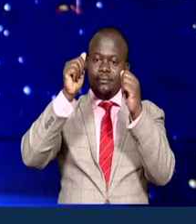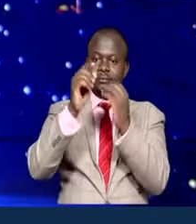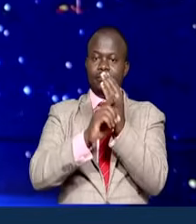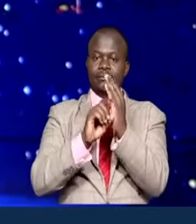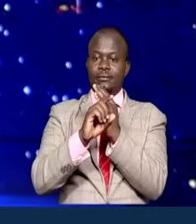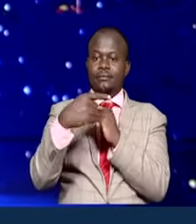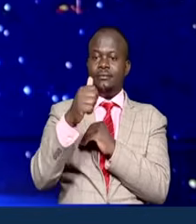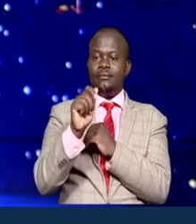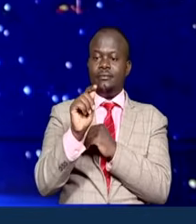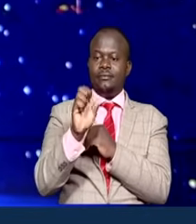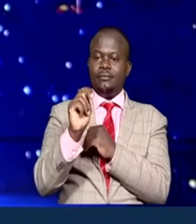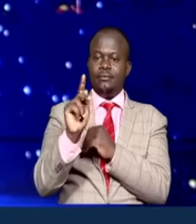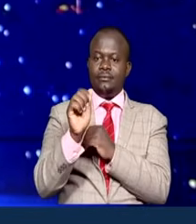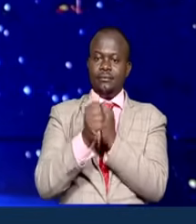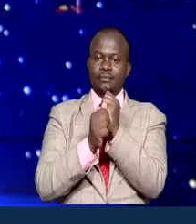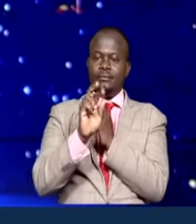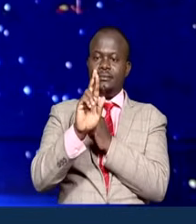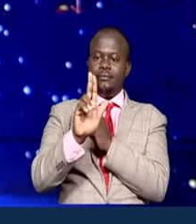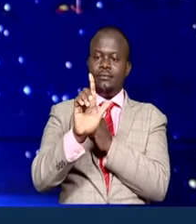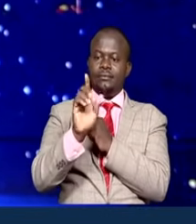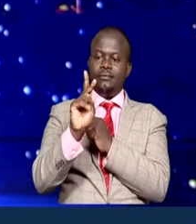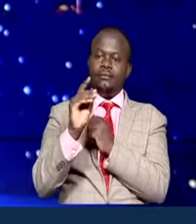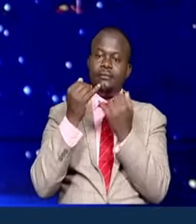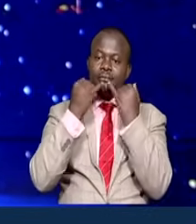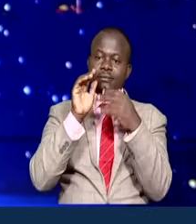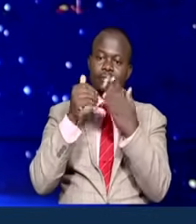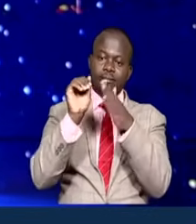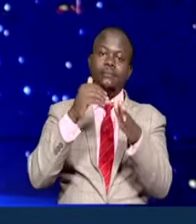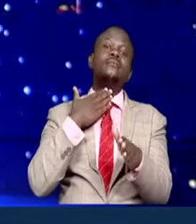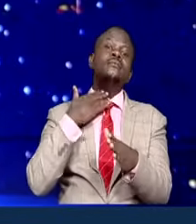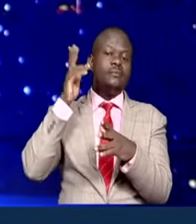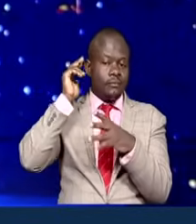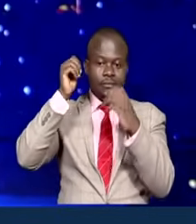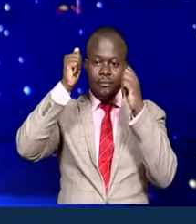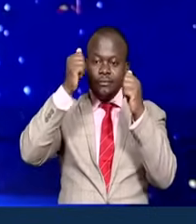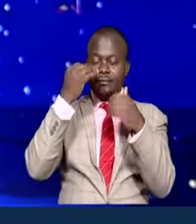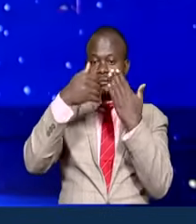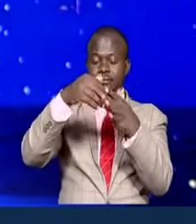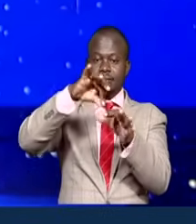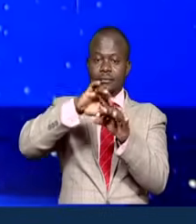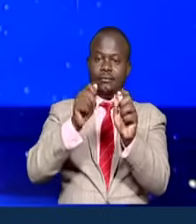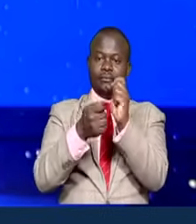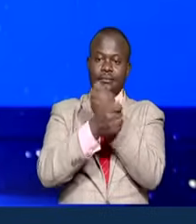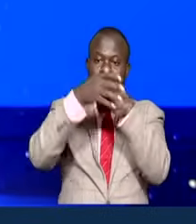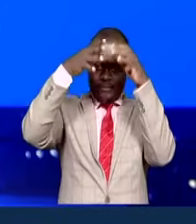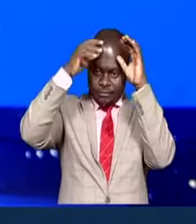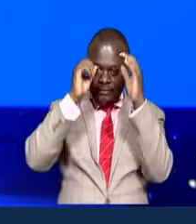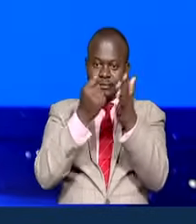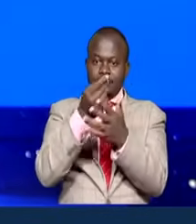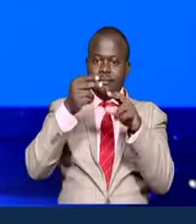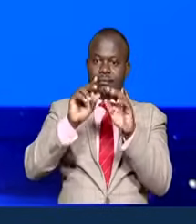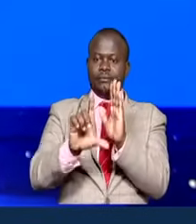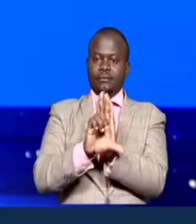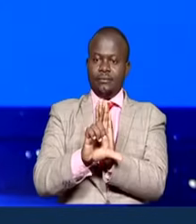Gakenye ndetse na Rulindo yabwiye abaturage baje kumva imigabo n'imigambi ibye ko natorerwa kuba Perezida azatuma habaho